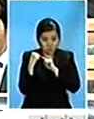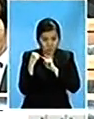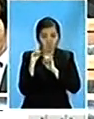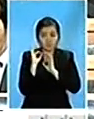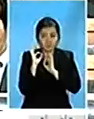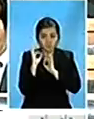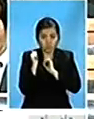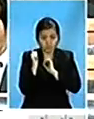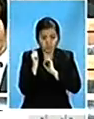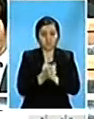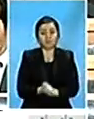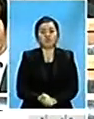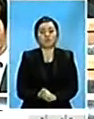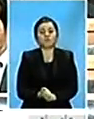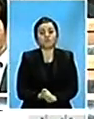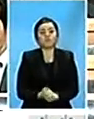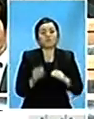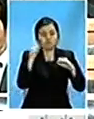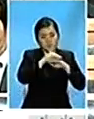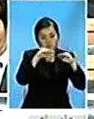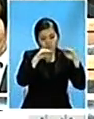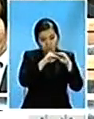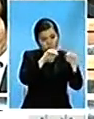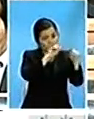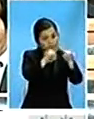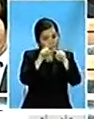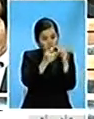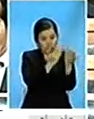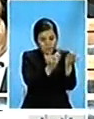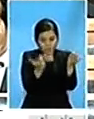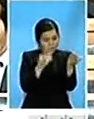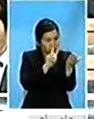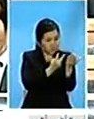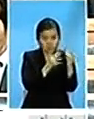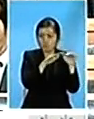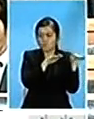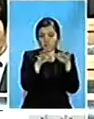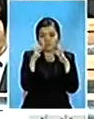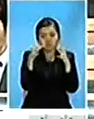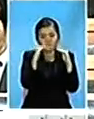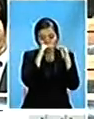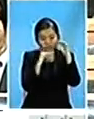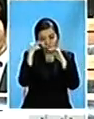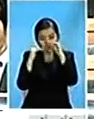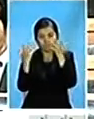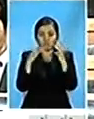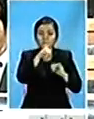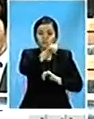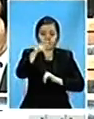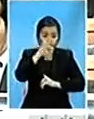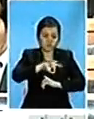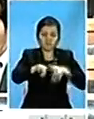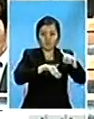นะครับเมื่อสถานะความพร้อมแต่ละโครงการไม่เท่ากันนะครับก็อาจมีประชาชนต่อต้านคัดค้